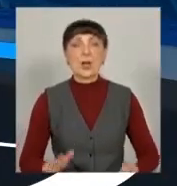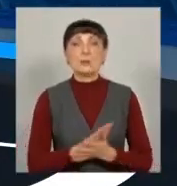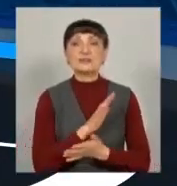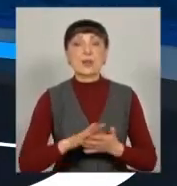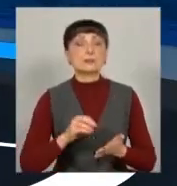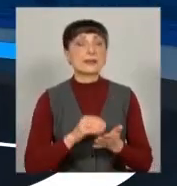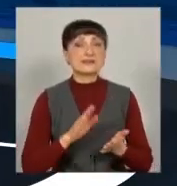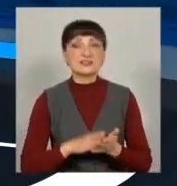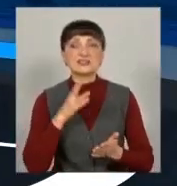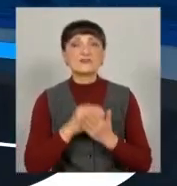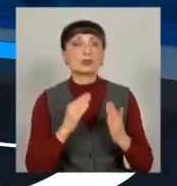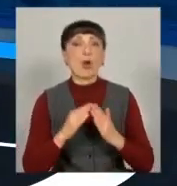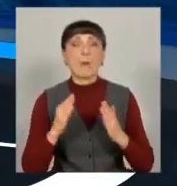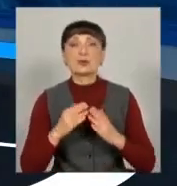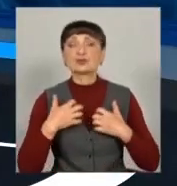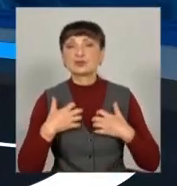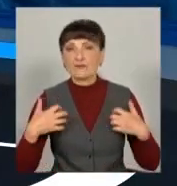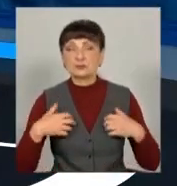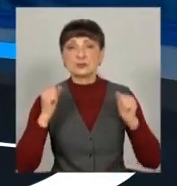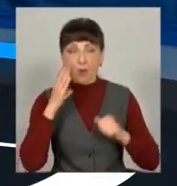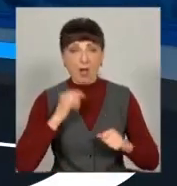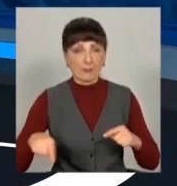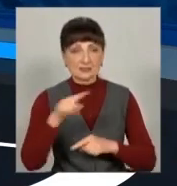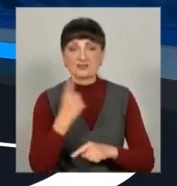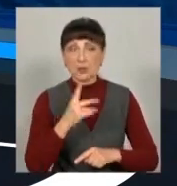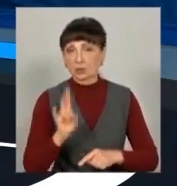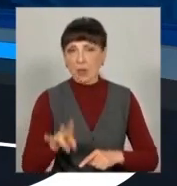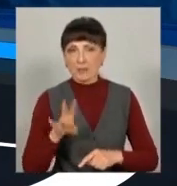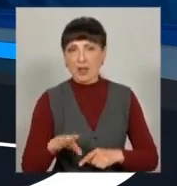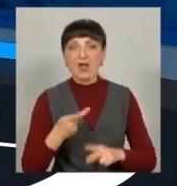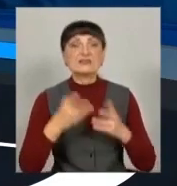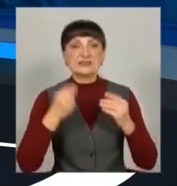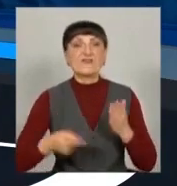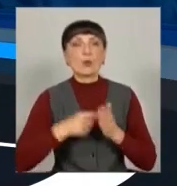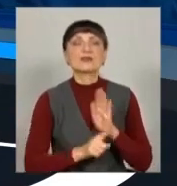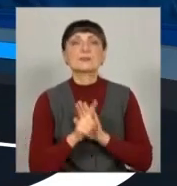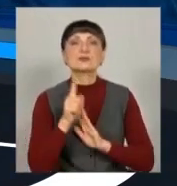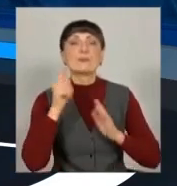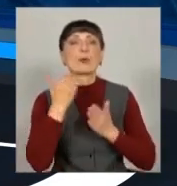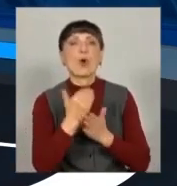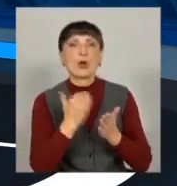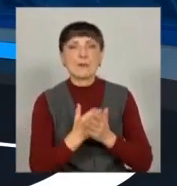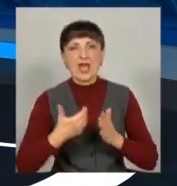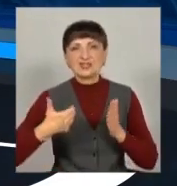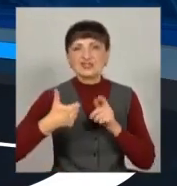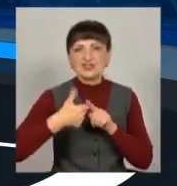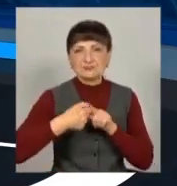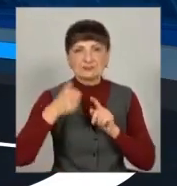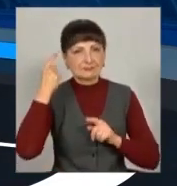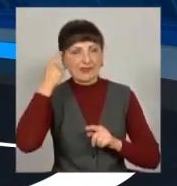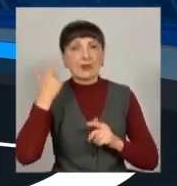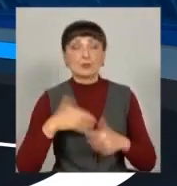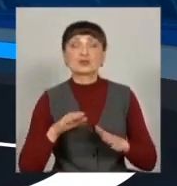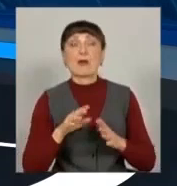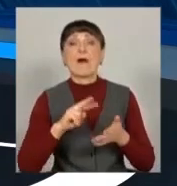Бесплатно регистрировать своих домашних питомцев смогут алматинцы с 1 ноября. В этот день в городе запустят программу чипирования, которая